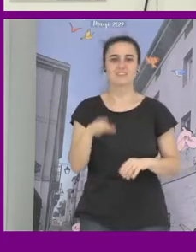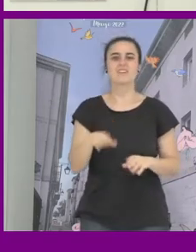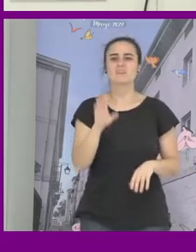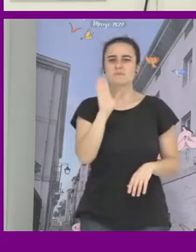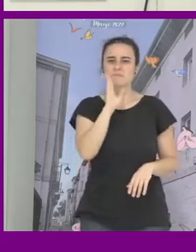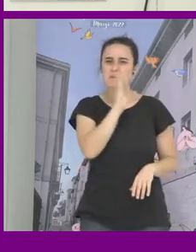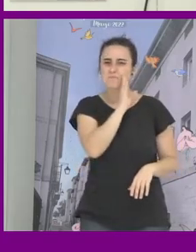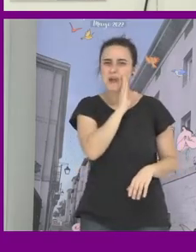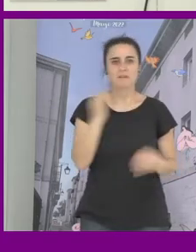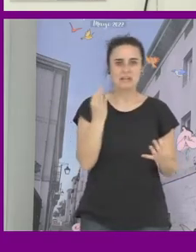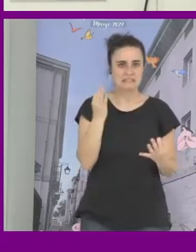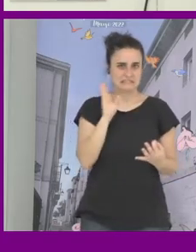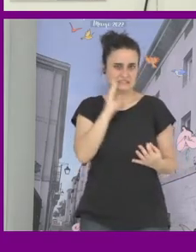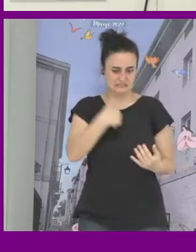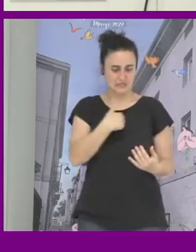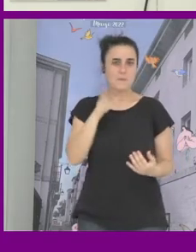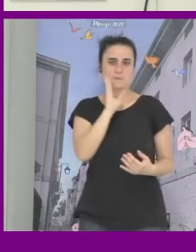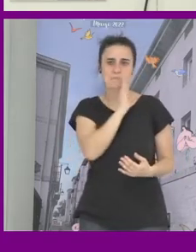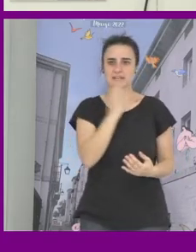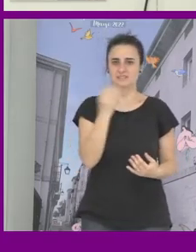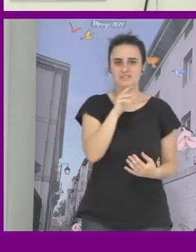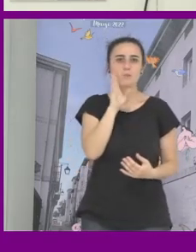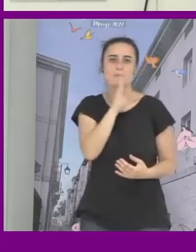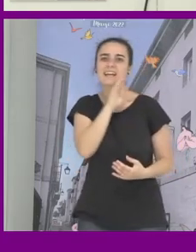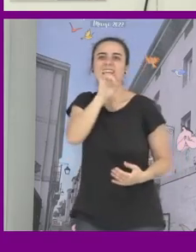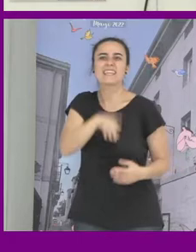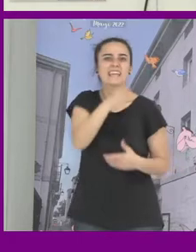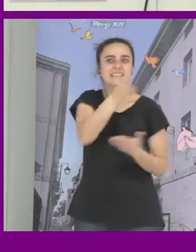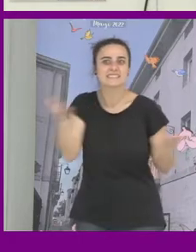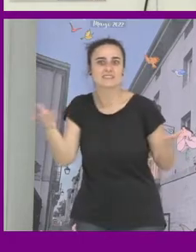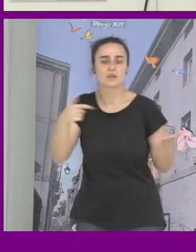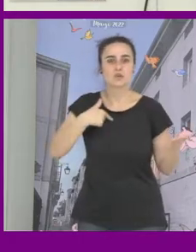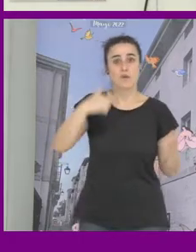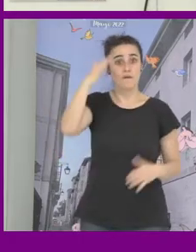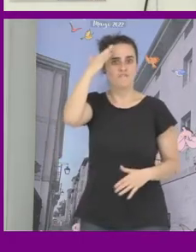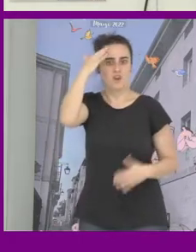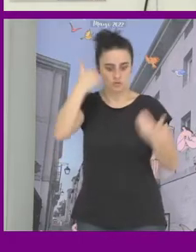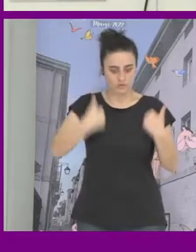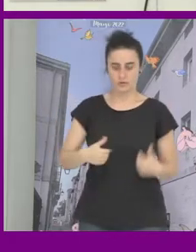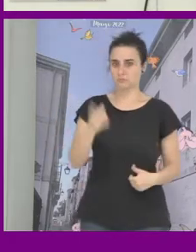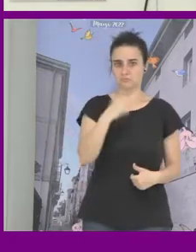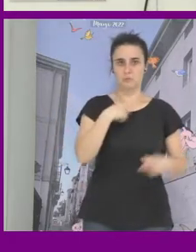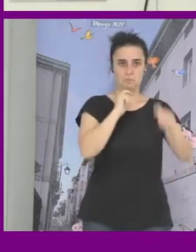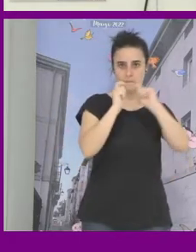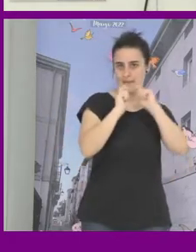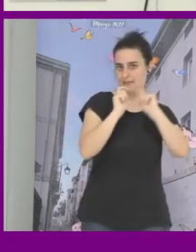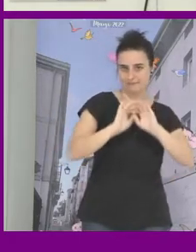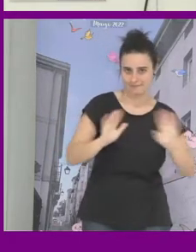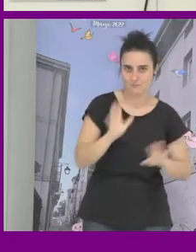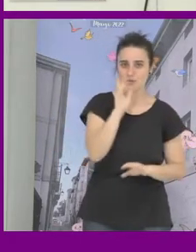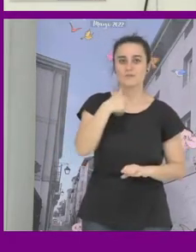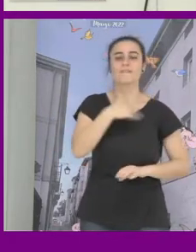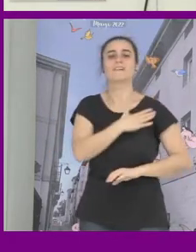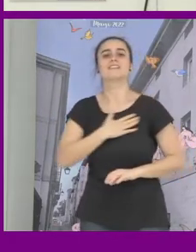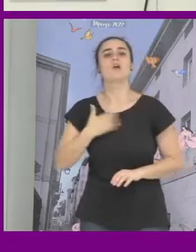den amatasuna eta nor den ama. Orduan ez naiz filosofoa, nik zetaria naiz, eta hortaz egingo dudana da